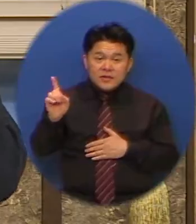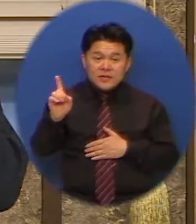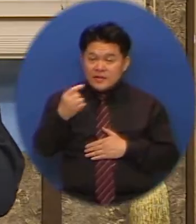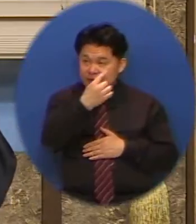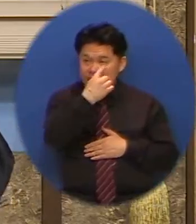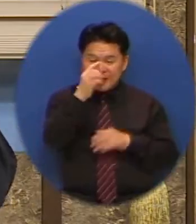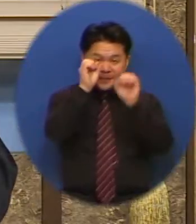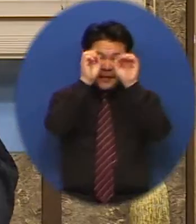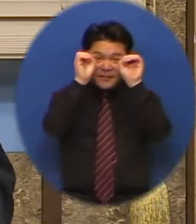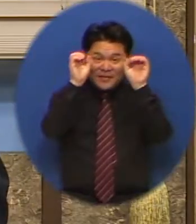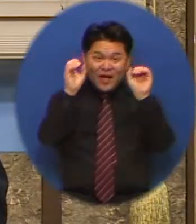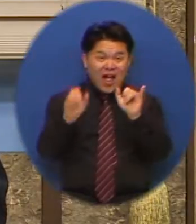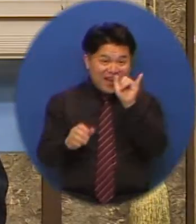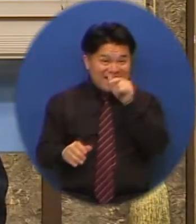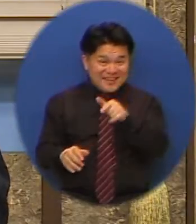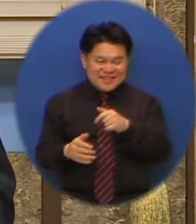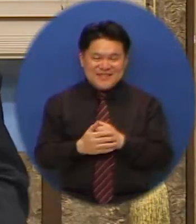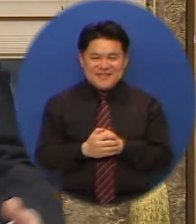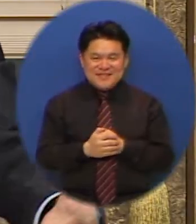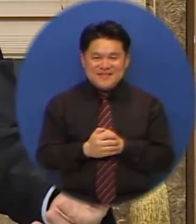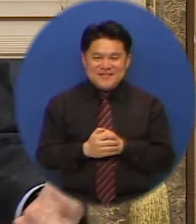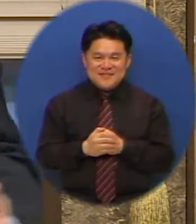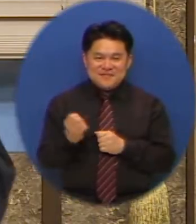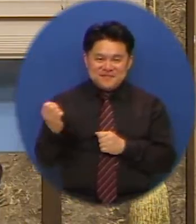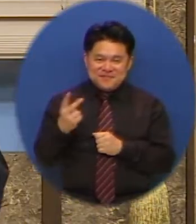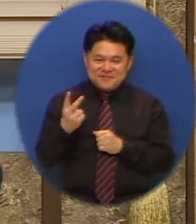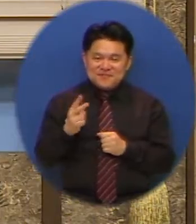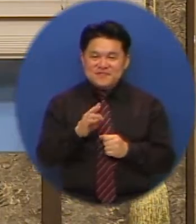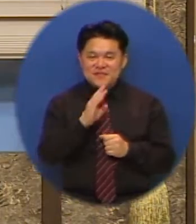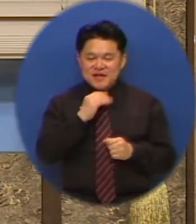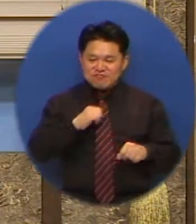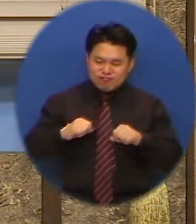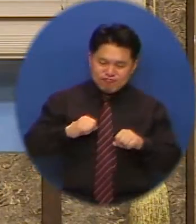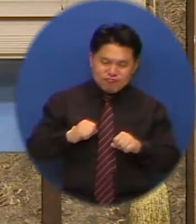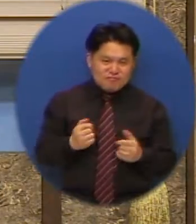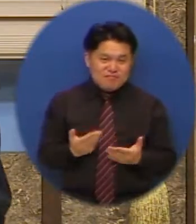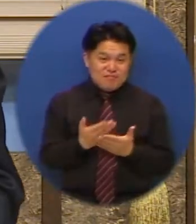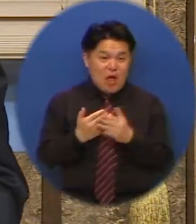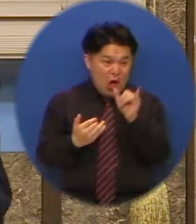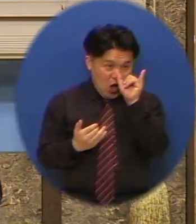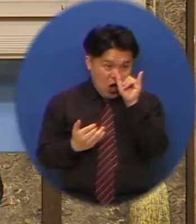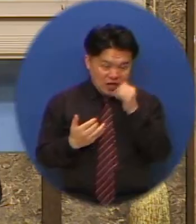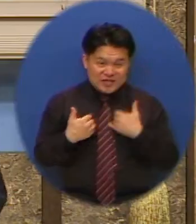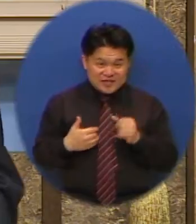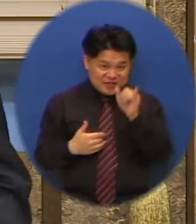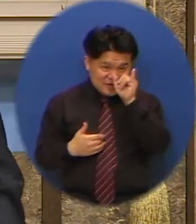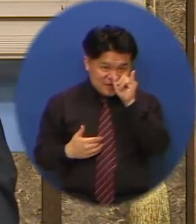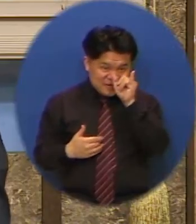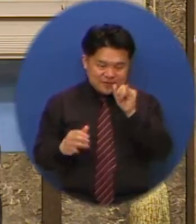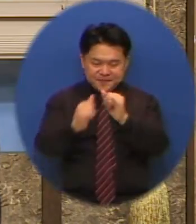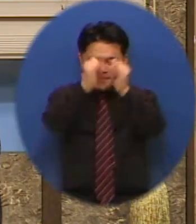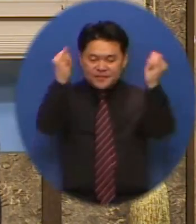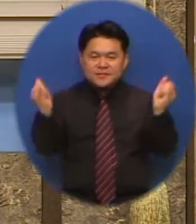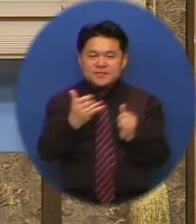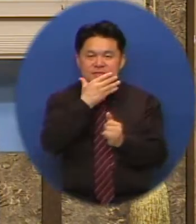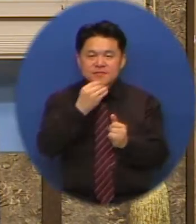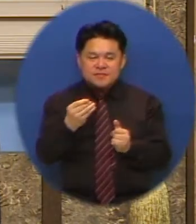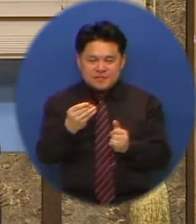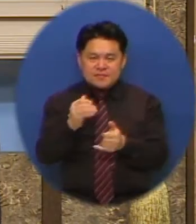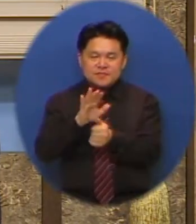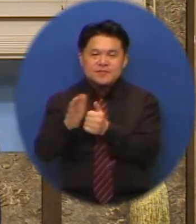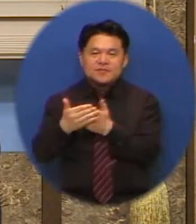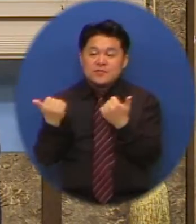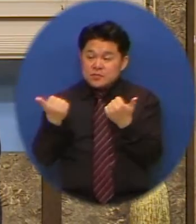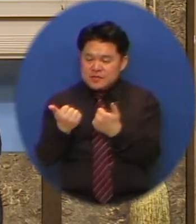눈빛에 이제 총기가 나오고 네. 가정이 아주 활기를 찾는 거죠. 그래서 사회복지협의회가